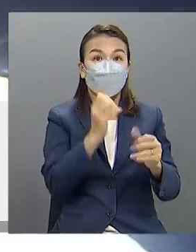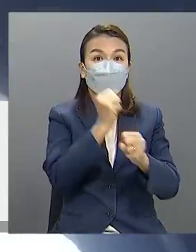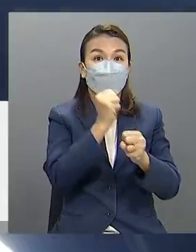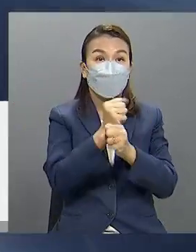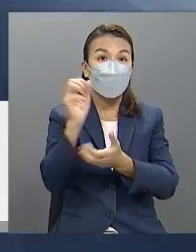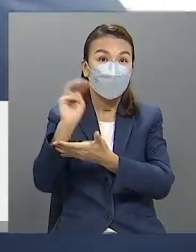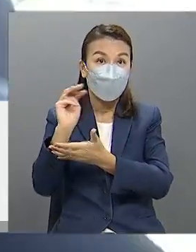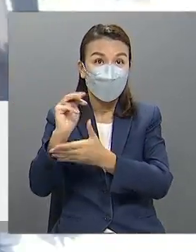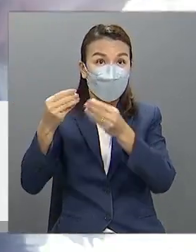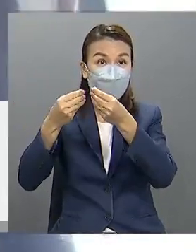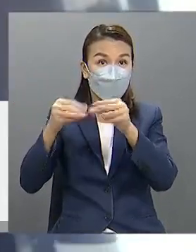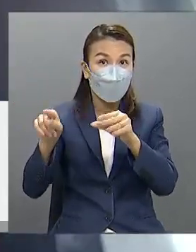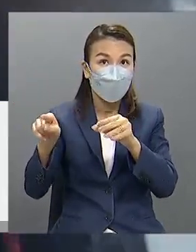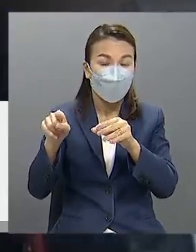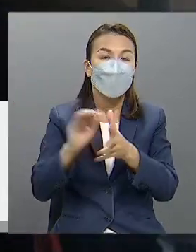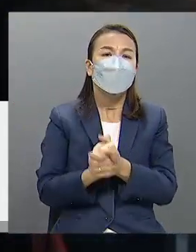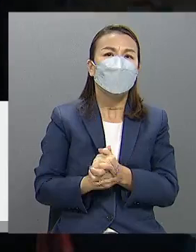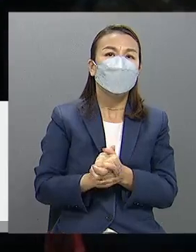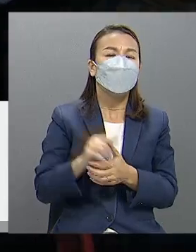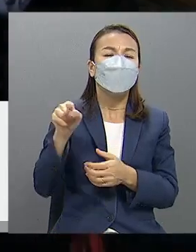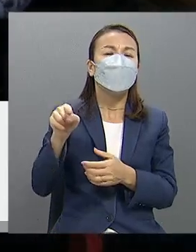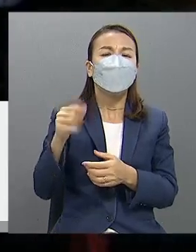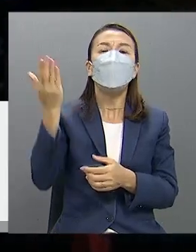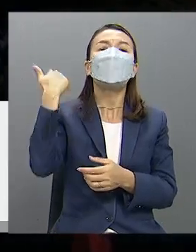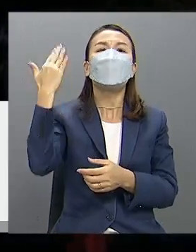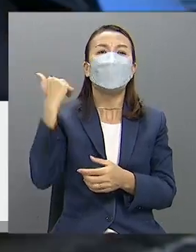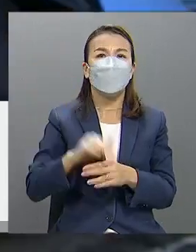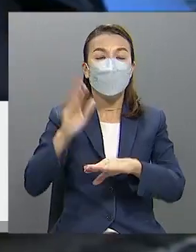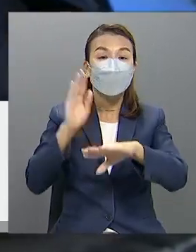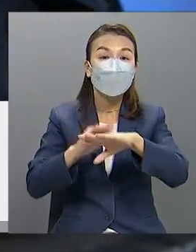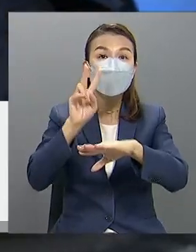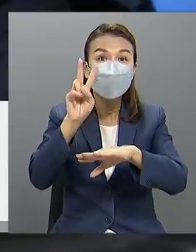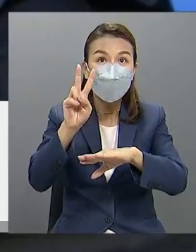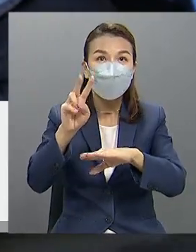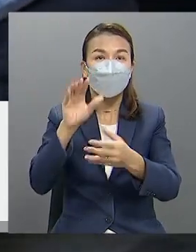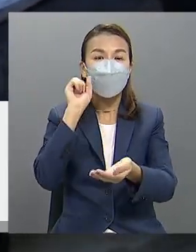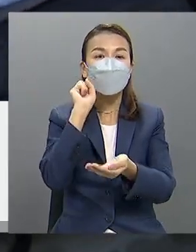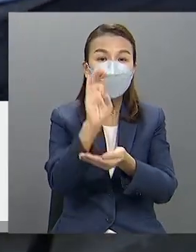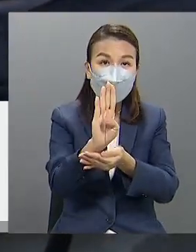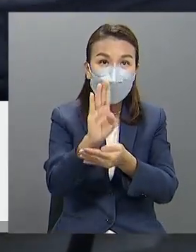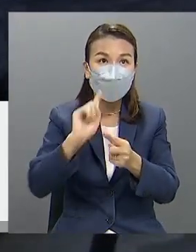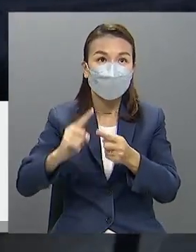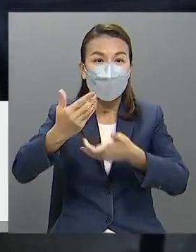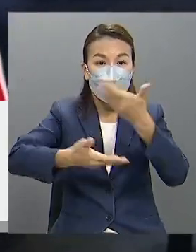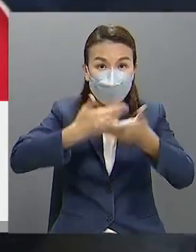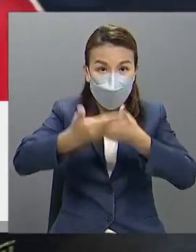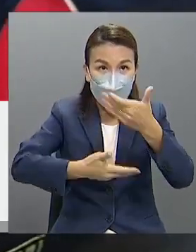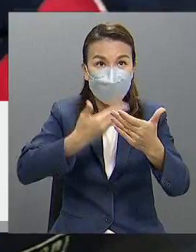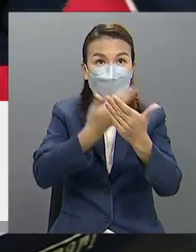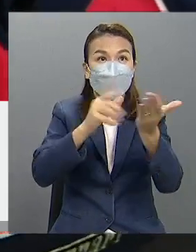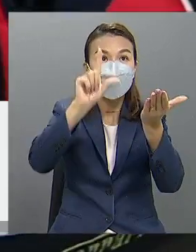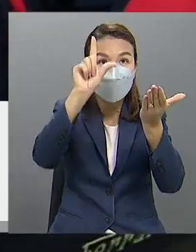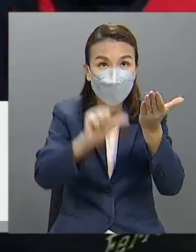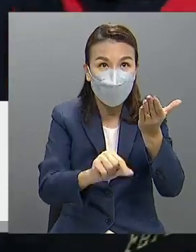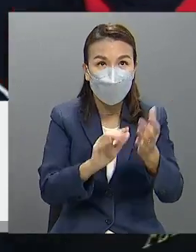คาซีทเก่าไม่ได้ใช้งานแล้วได้รับบริจาคมาจากการแบ่งปันนำมาจำหน่ายในราคาย่อมเยาราคาถูกม